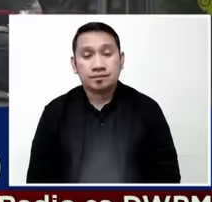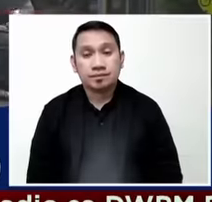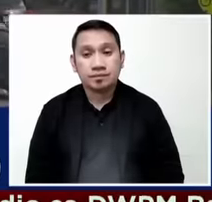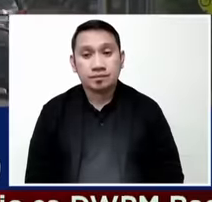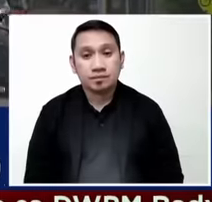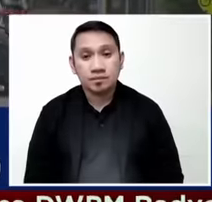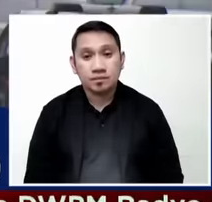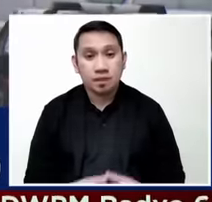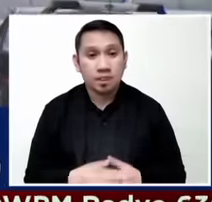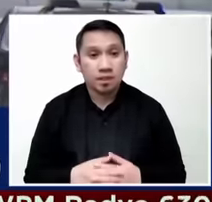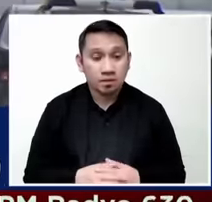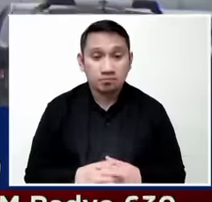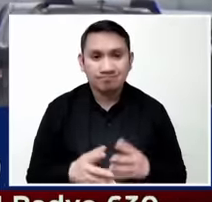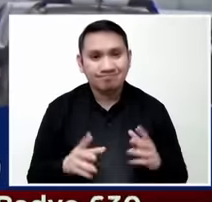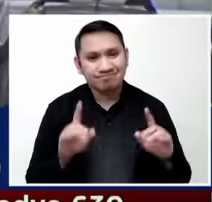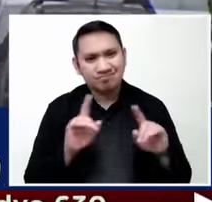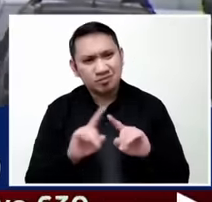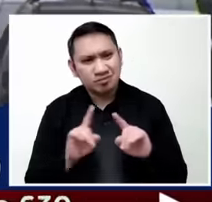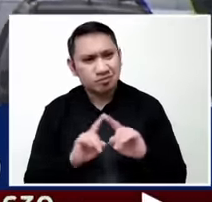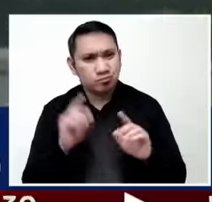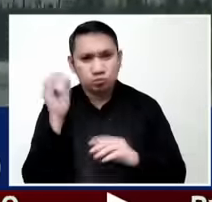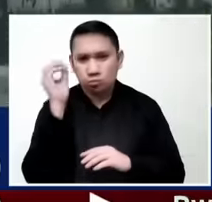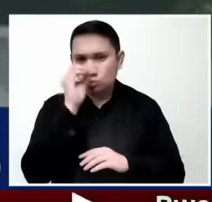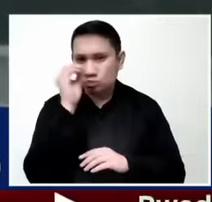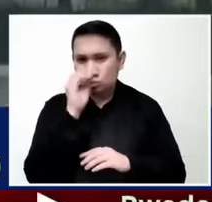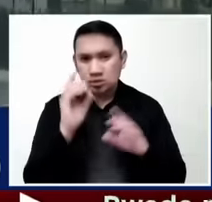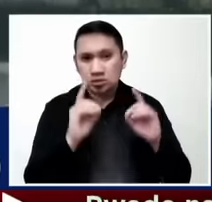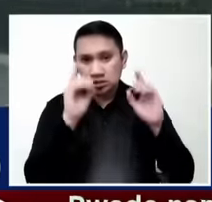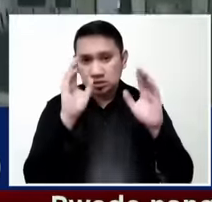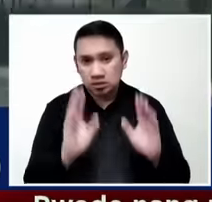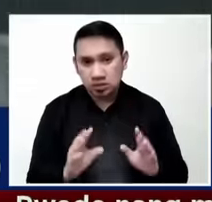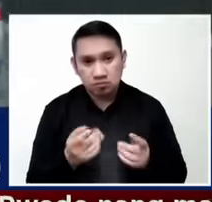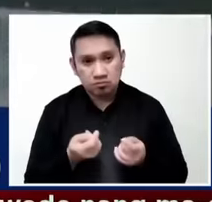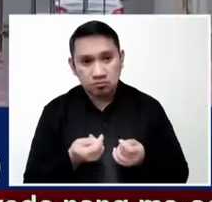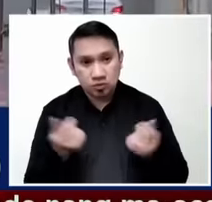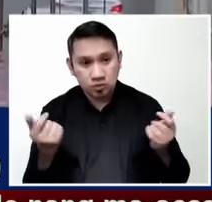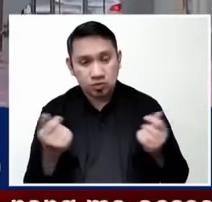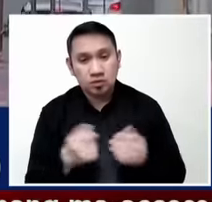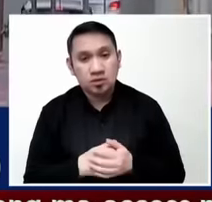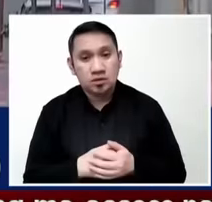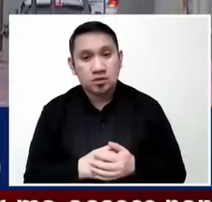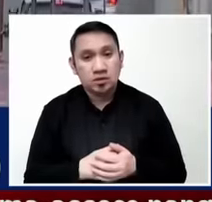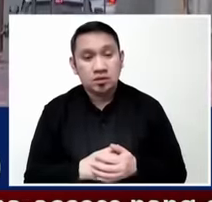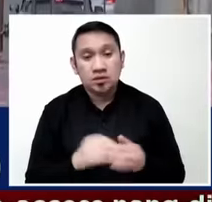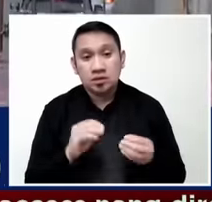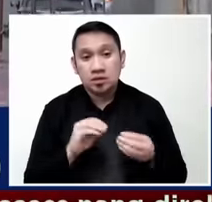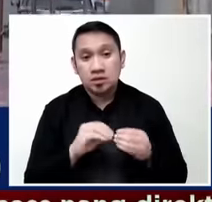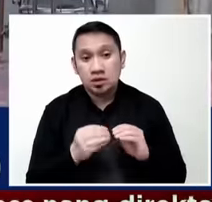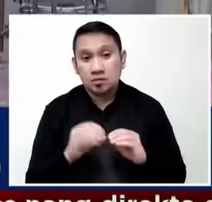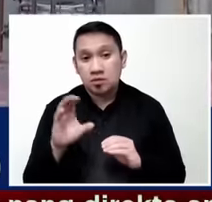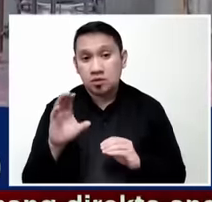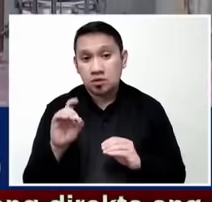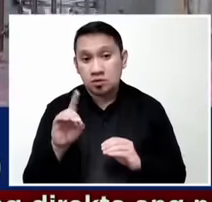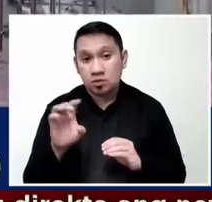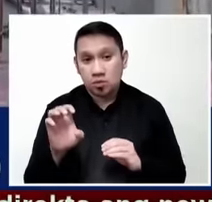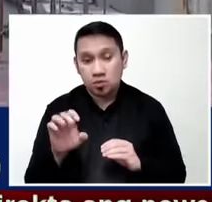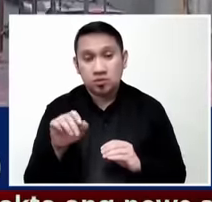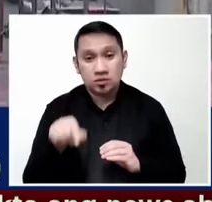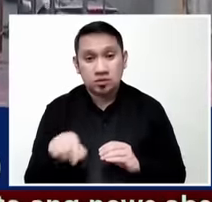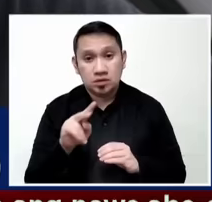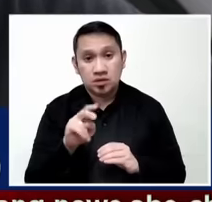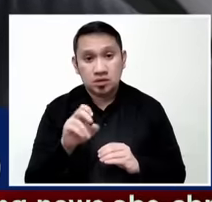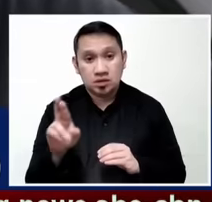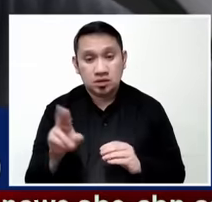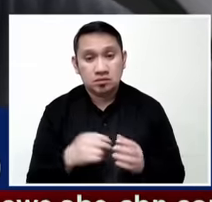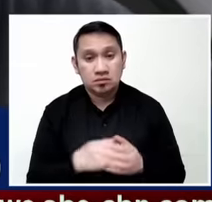Hati ang opinyon ng mga motorista sa planong tanggalin na ang window hours ng number coding scheme sa Metro Manila. Mas maganda